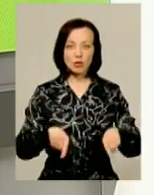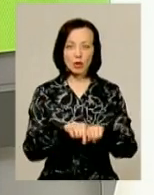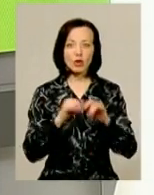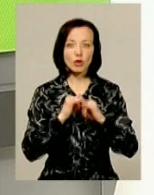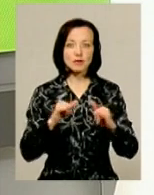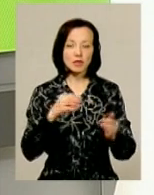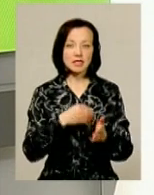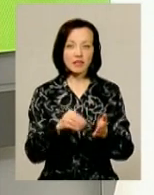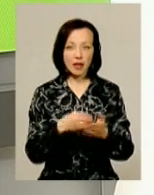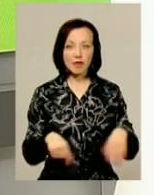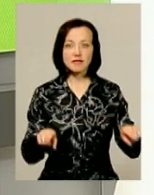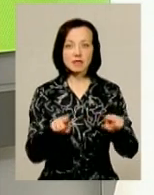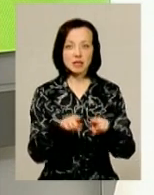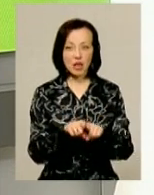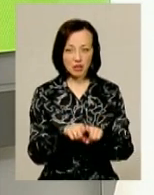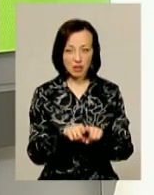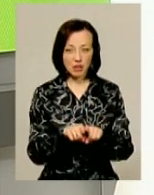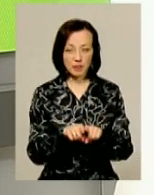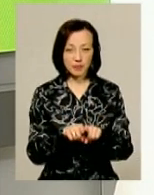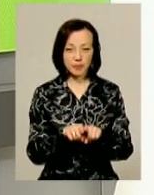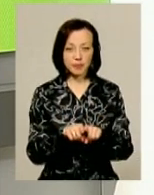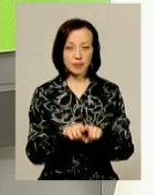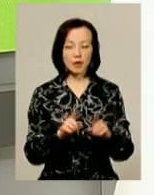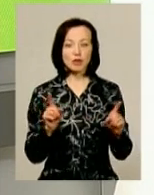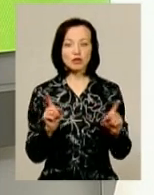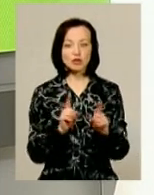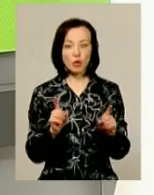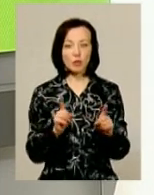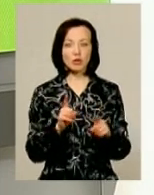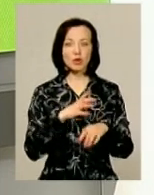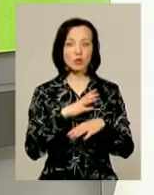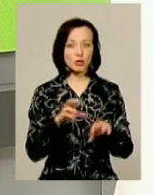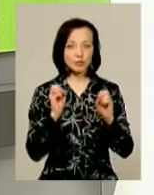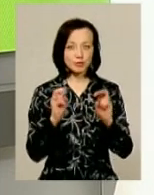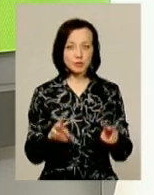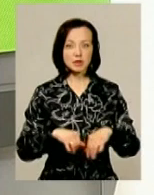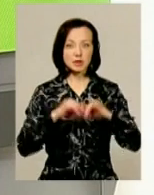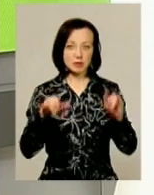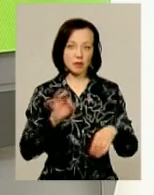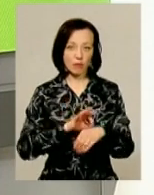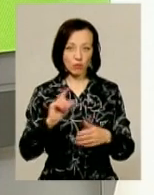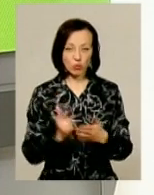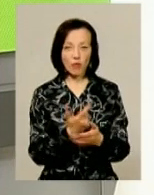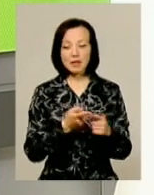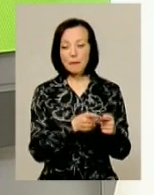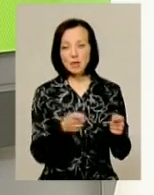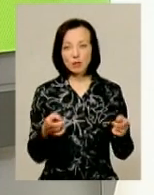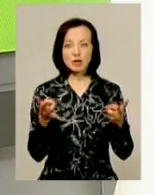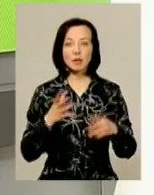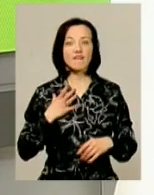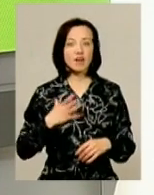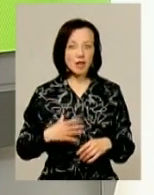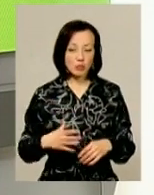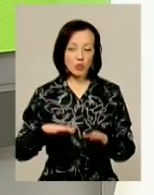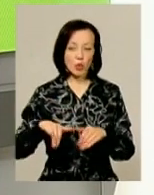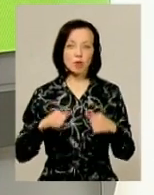поголів'я свиней. Угу. Все-таки, щоб убезпечити від нових спалахів захворювання. І цей період потрібно витримати